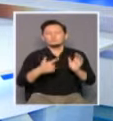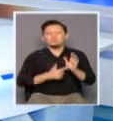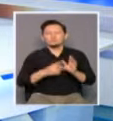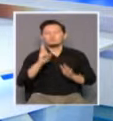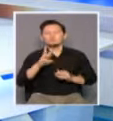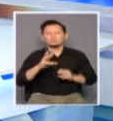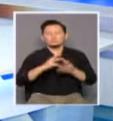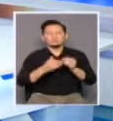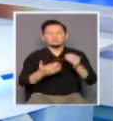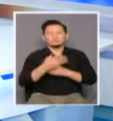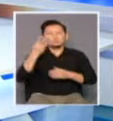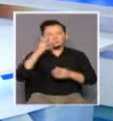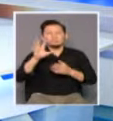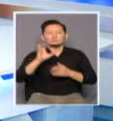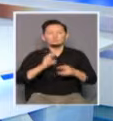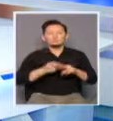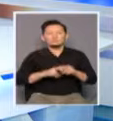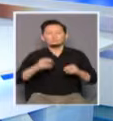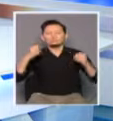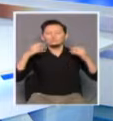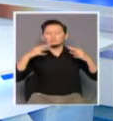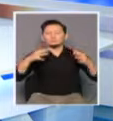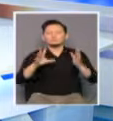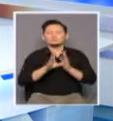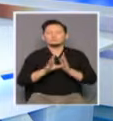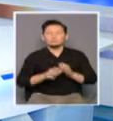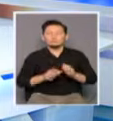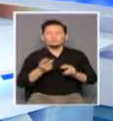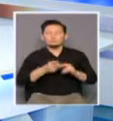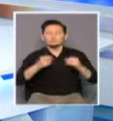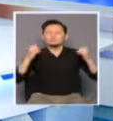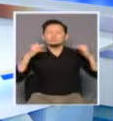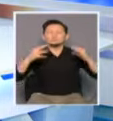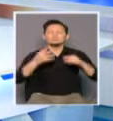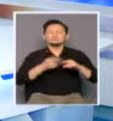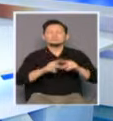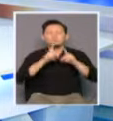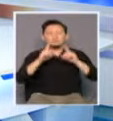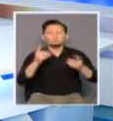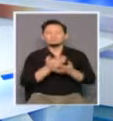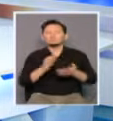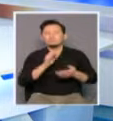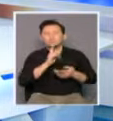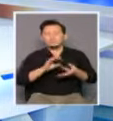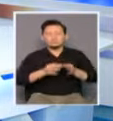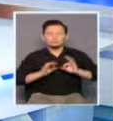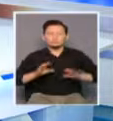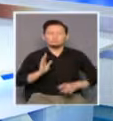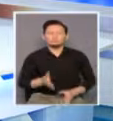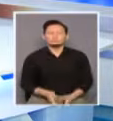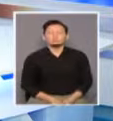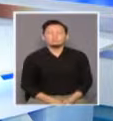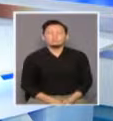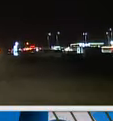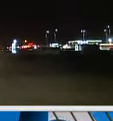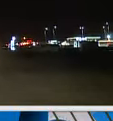жаңа технологияға негізделген ақылды шамдар орнатылуда. Заманауи LED шамдардың ерекшелігі туралы әріптесім Динара Жуламанқызы